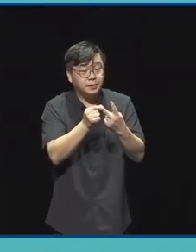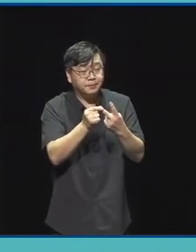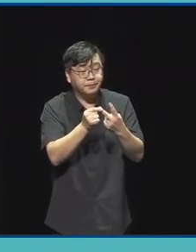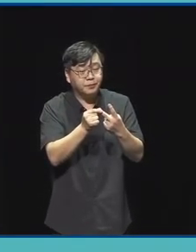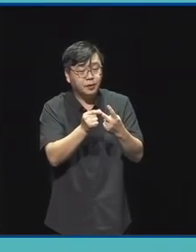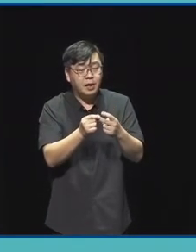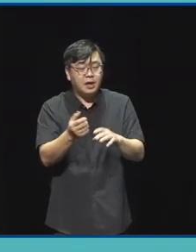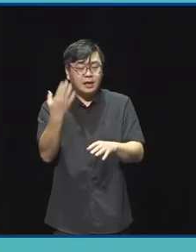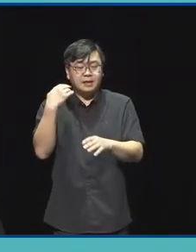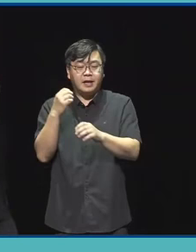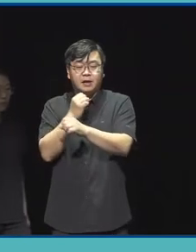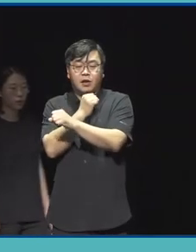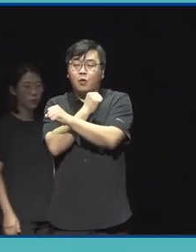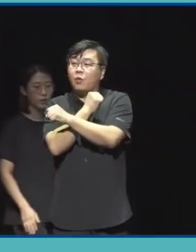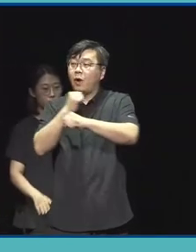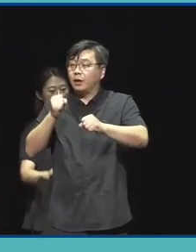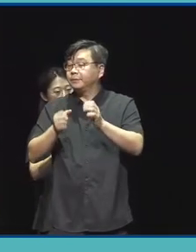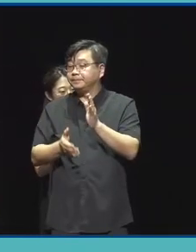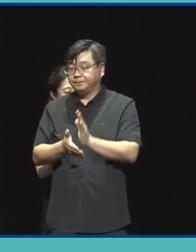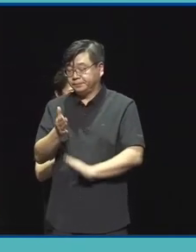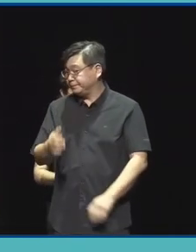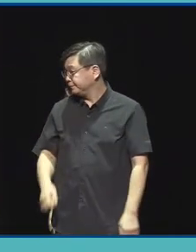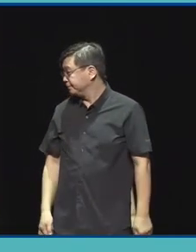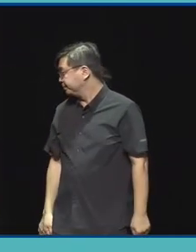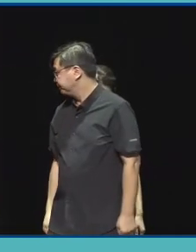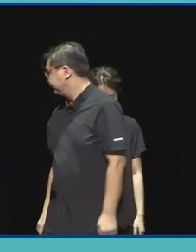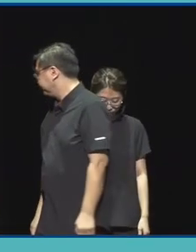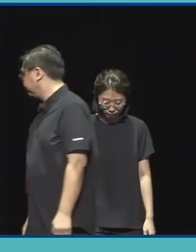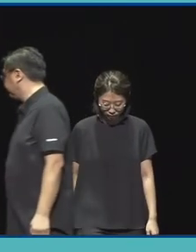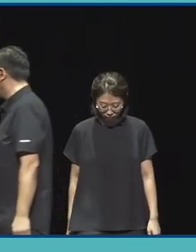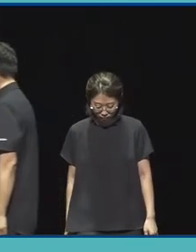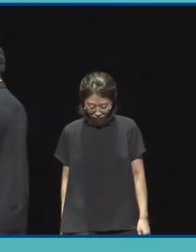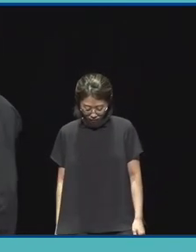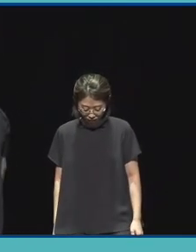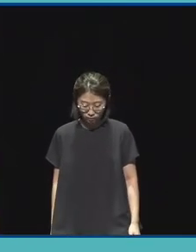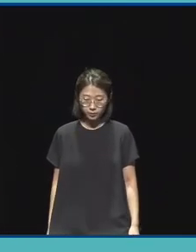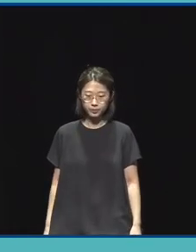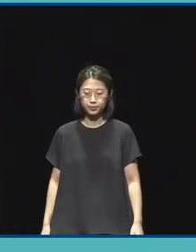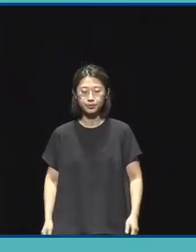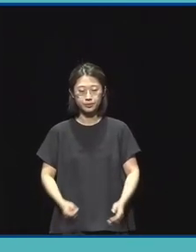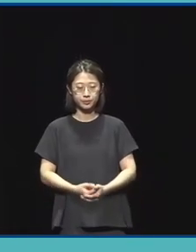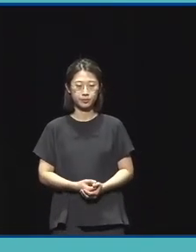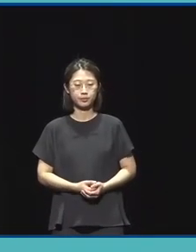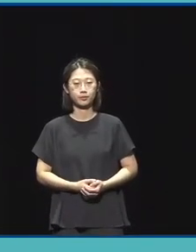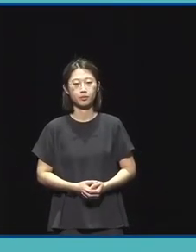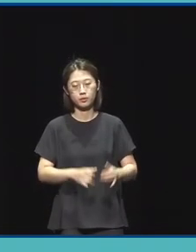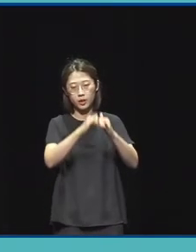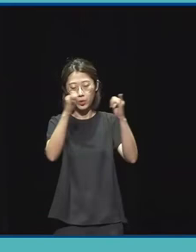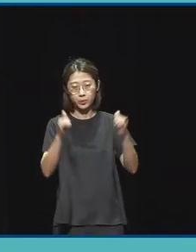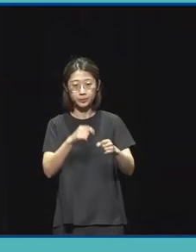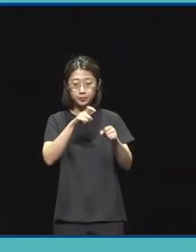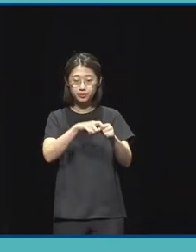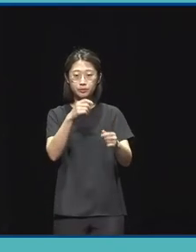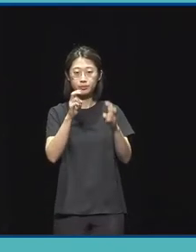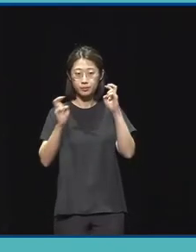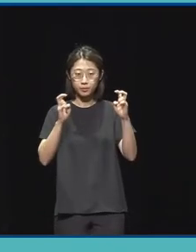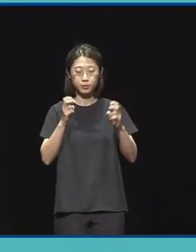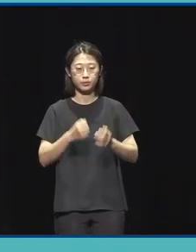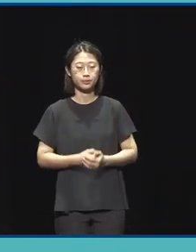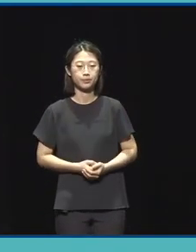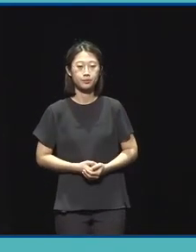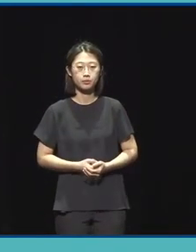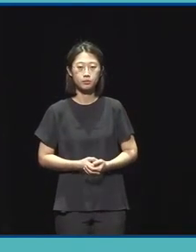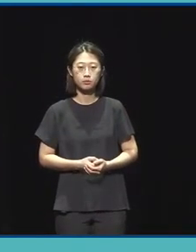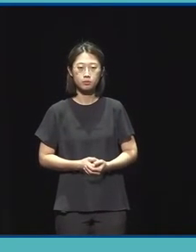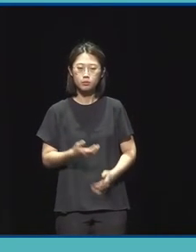신청을 할 수 있겠는데 올해는 그 밖에 예술단체나 예술 공간이나 이런 사회적 기업도 문을 개방했습니다